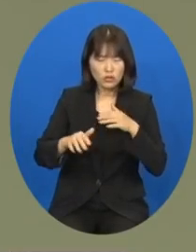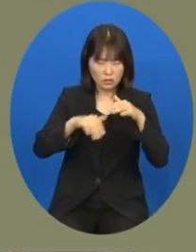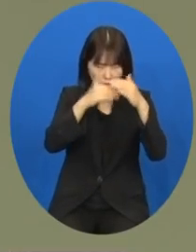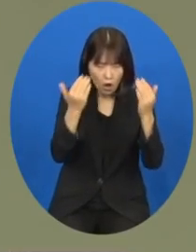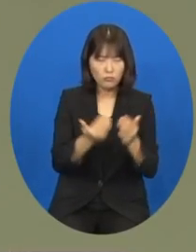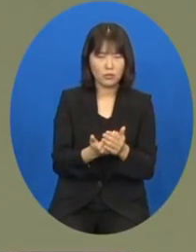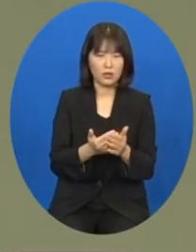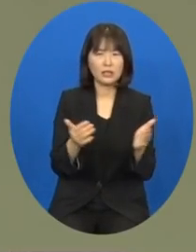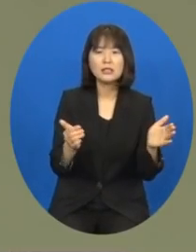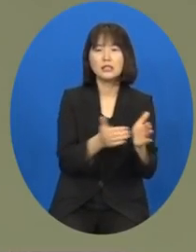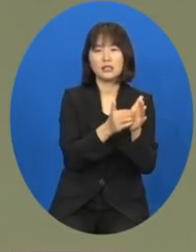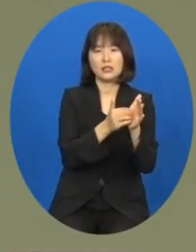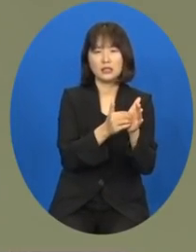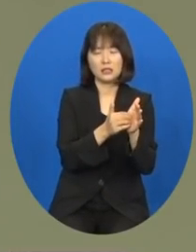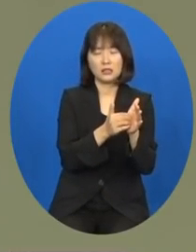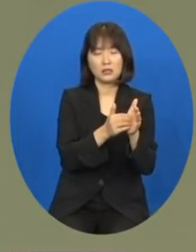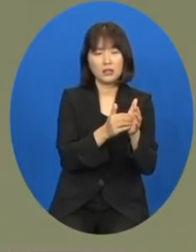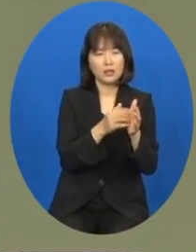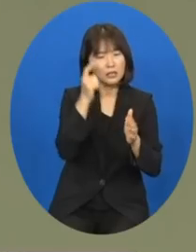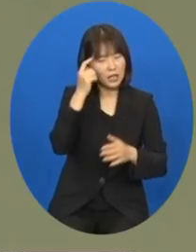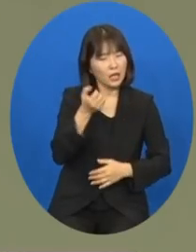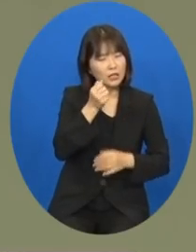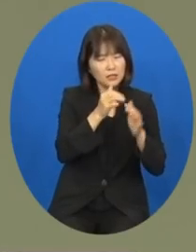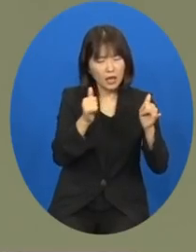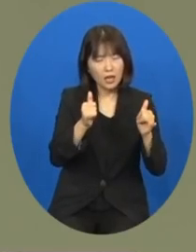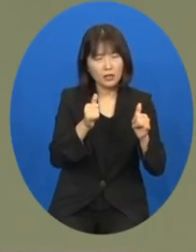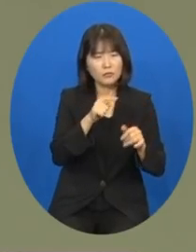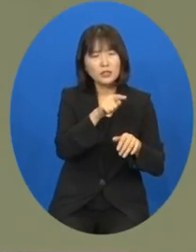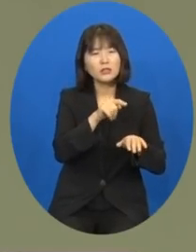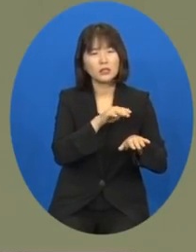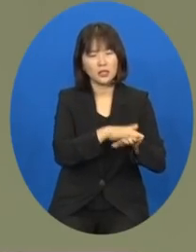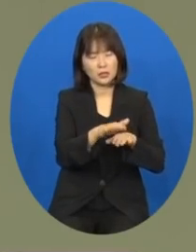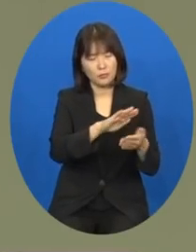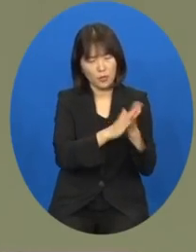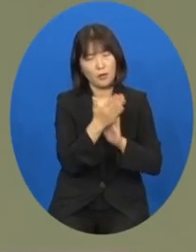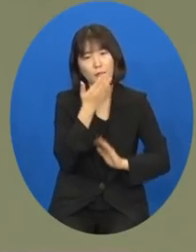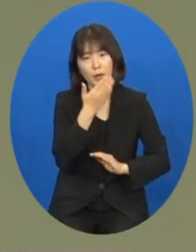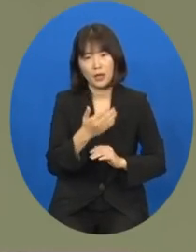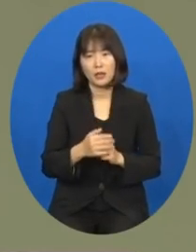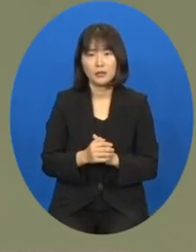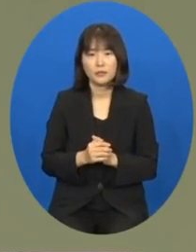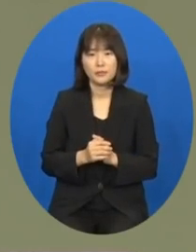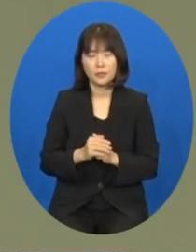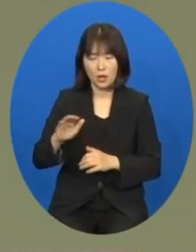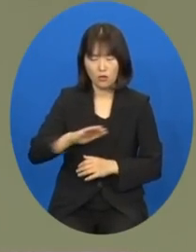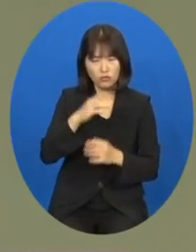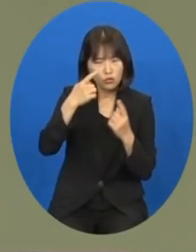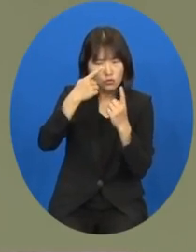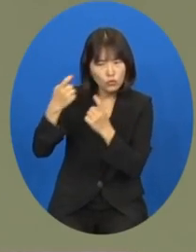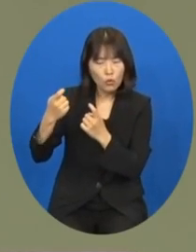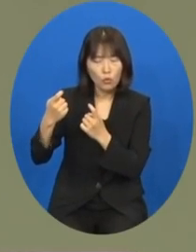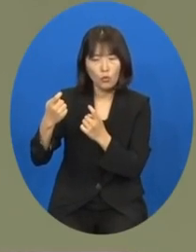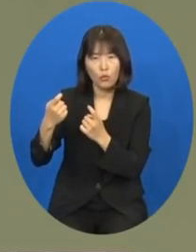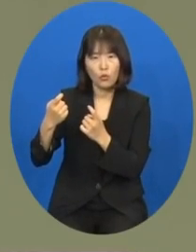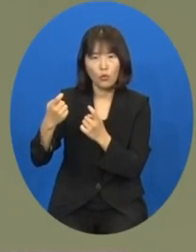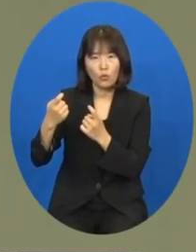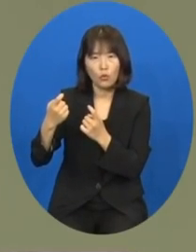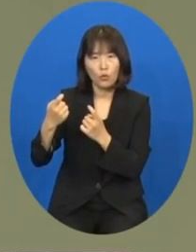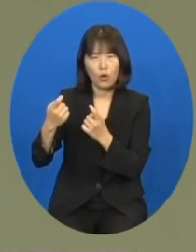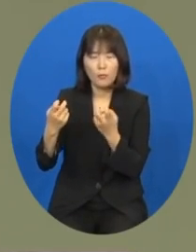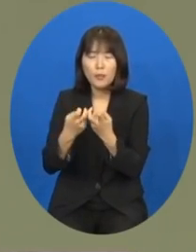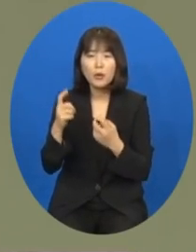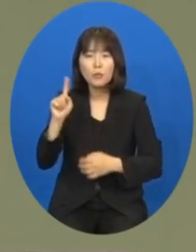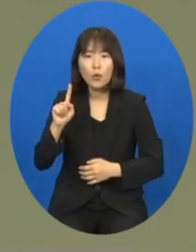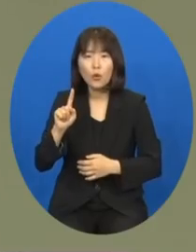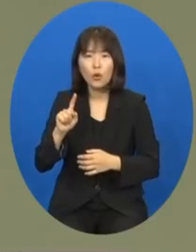악마는 요의 걸 잘 알고 있어요 우리를 유혹하는 방법은 빵이 전부 다 돈이 전부 다